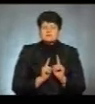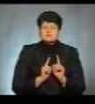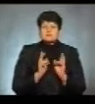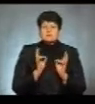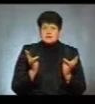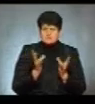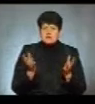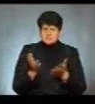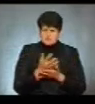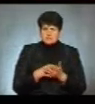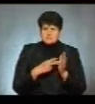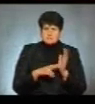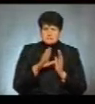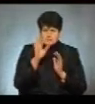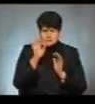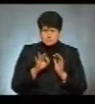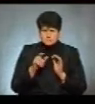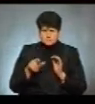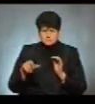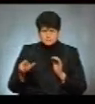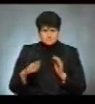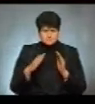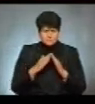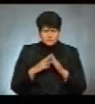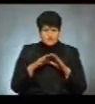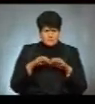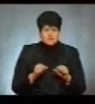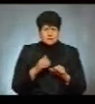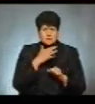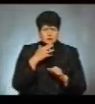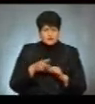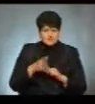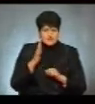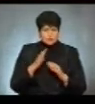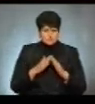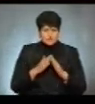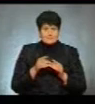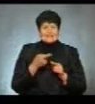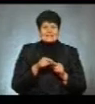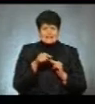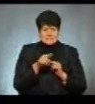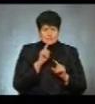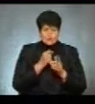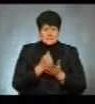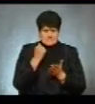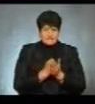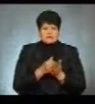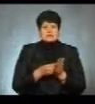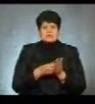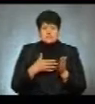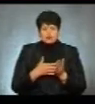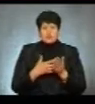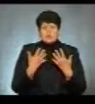зібрати 75% мешканців будинку, власників багатоквартирного будинку на цих зборах, затвердити ціну, але вже